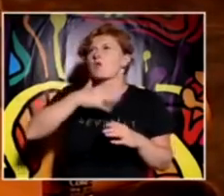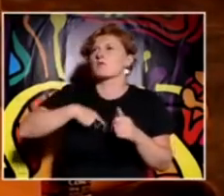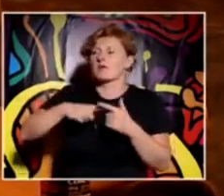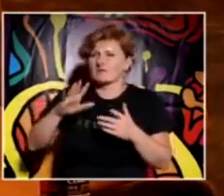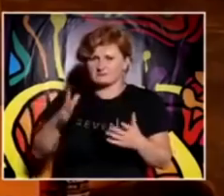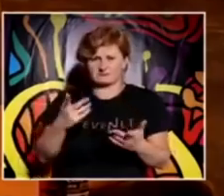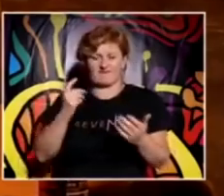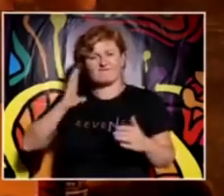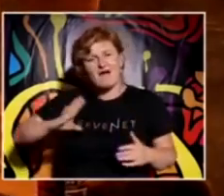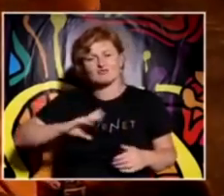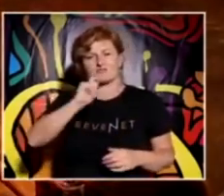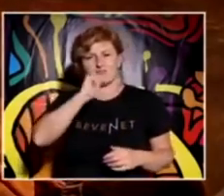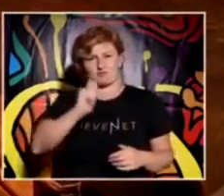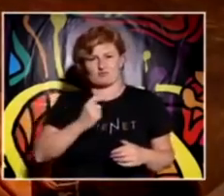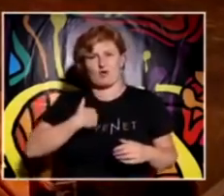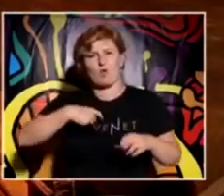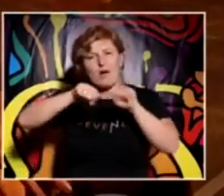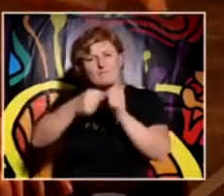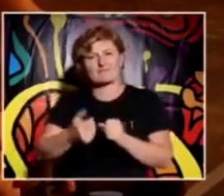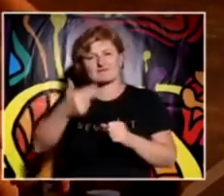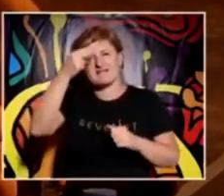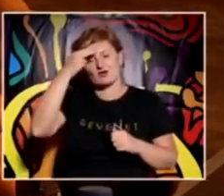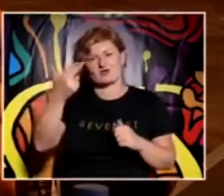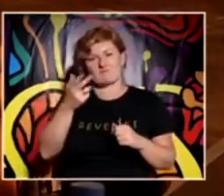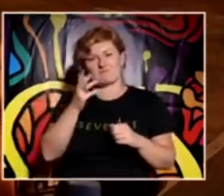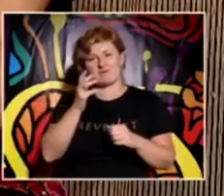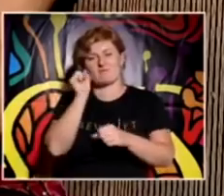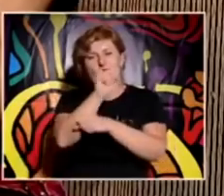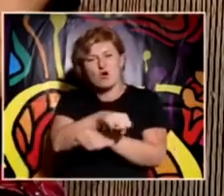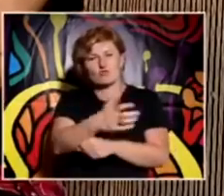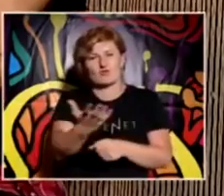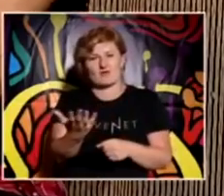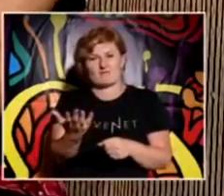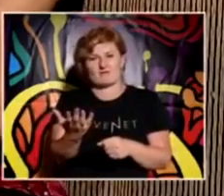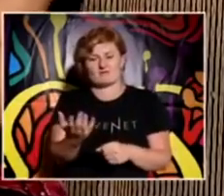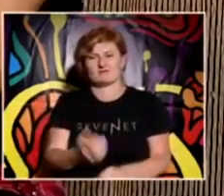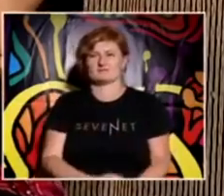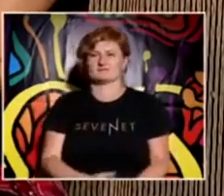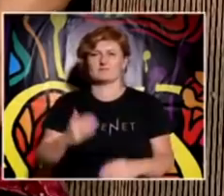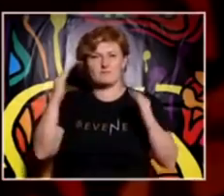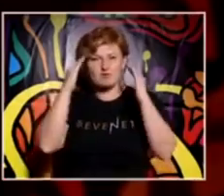bo my przez to łamiemy je i jesteśmy w stanie poznawać prawdziwych ludzi, dobrych ludzi.